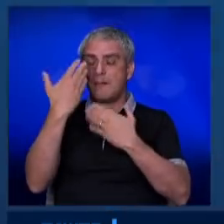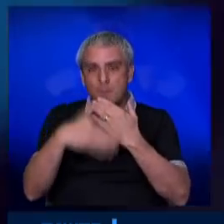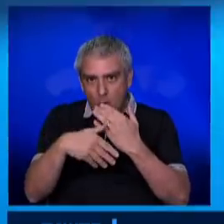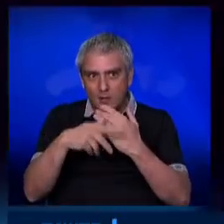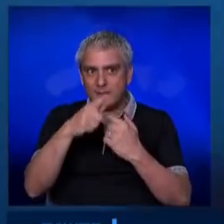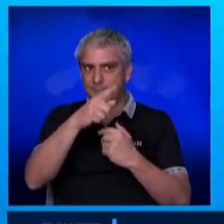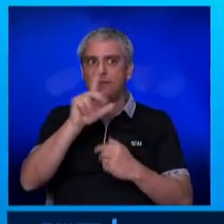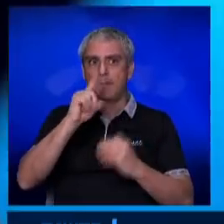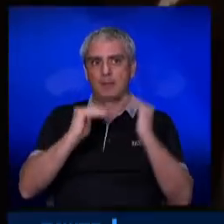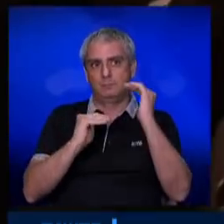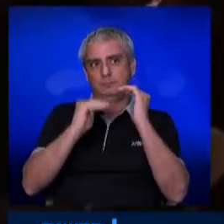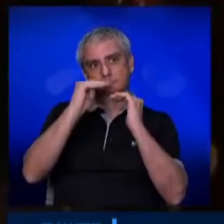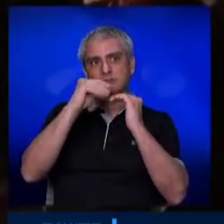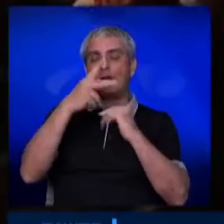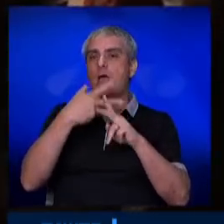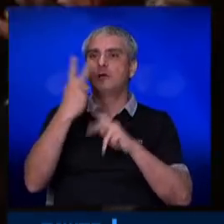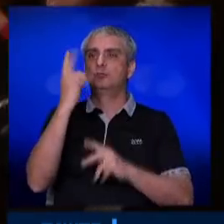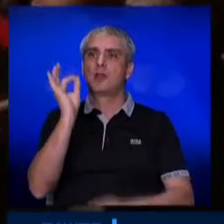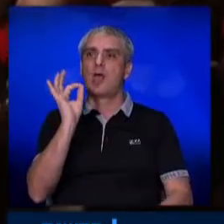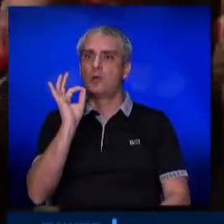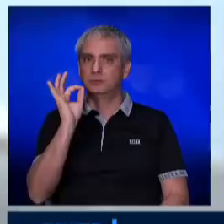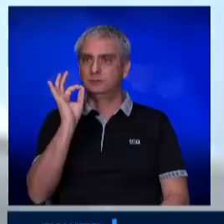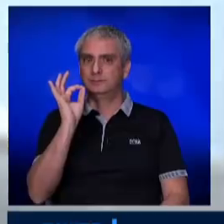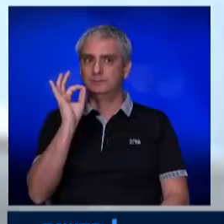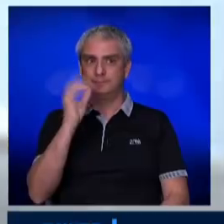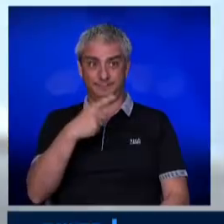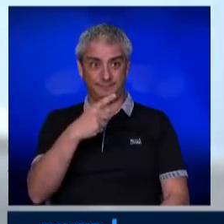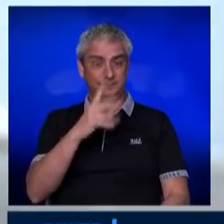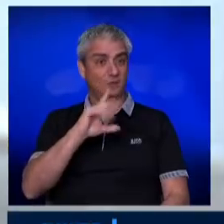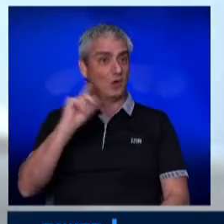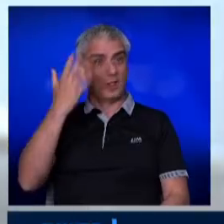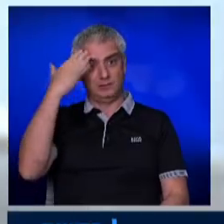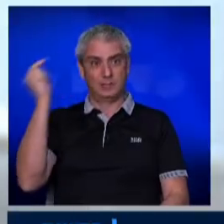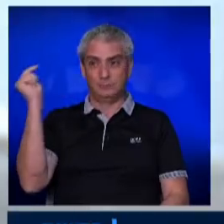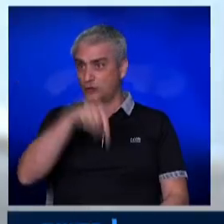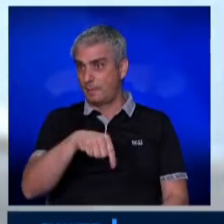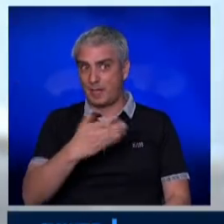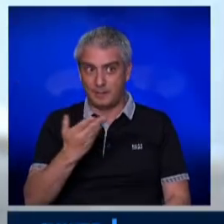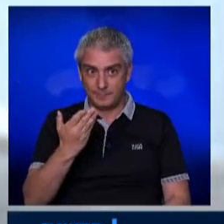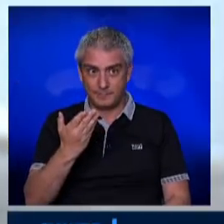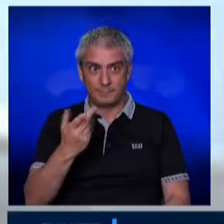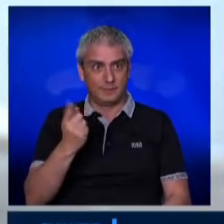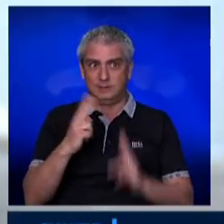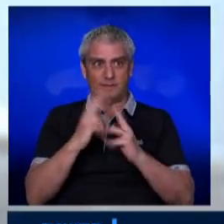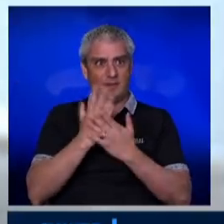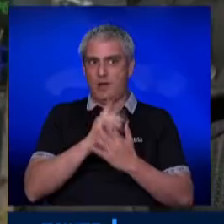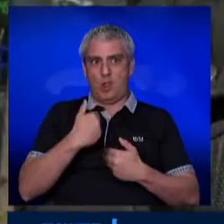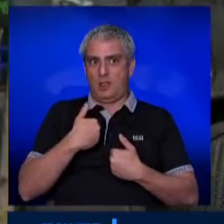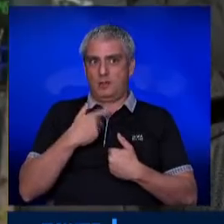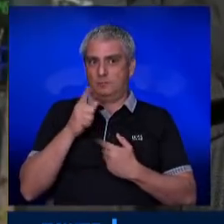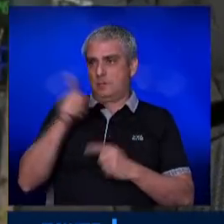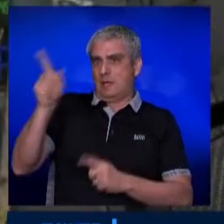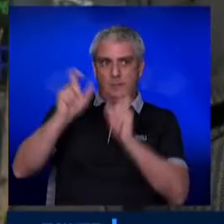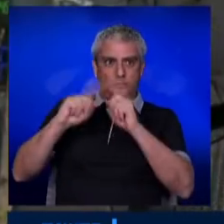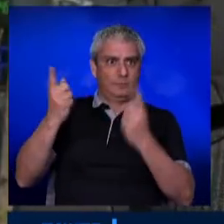צמקה לפן את הפער בסיבוב השני ל2% בלבד. avec tous ceux qui sont ils arrivent, alors maintenant c'est plus nous les Français, c'est eux.